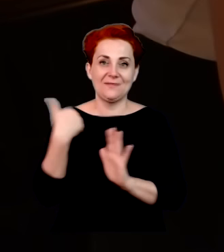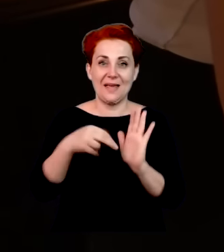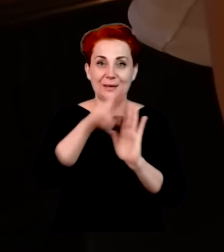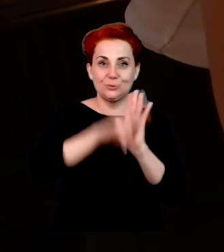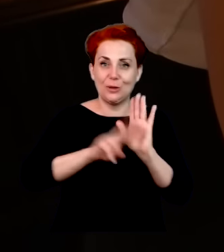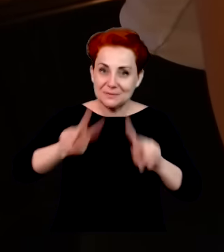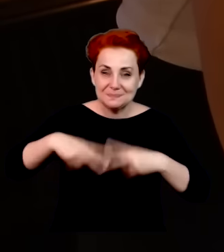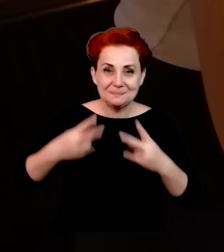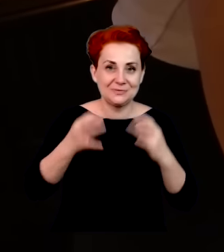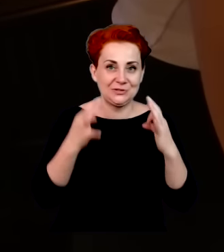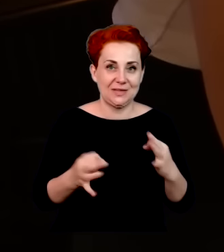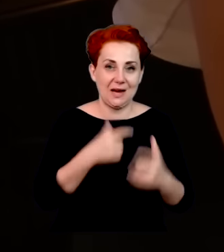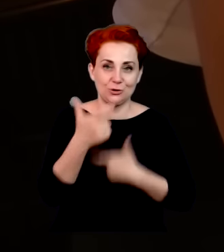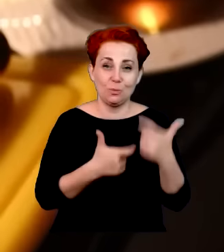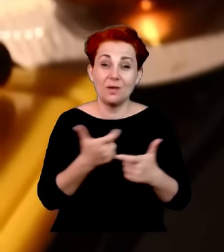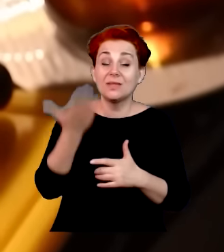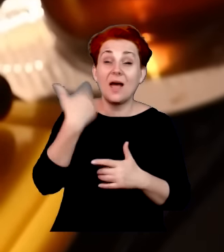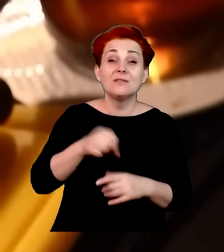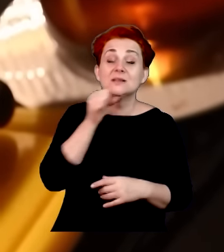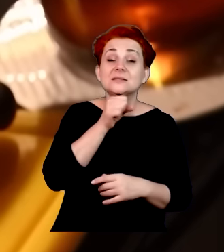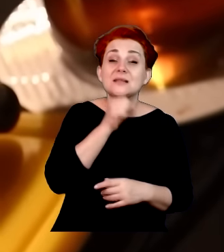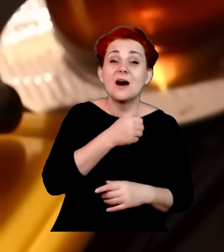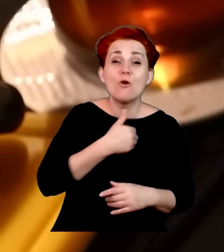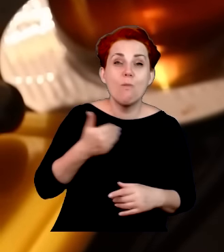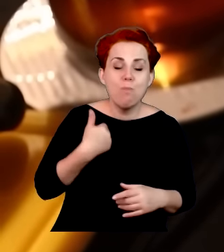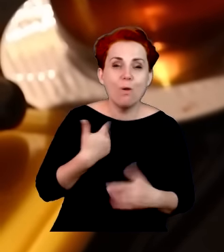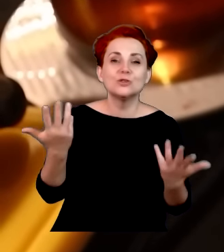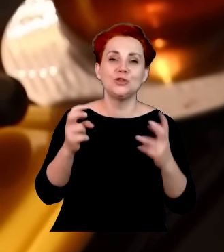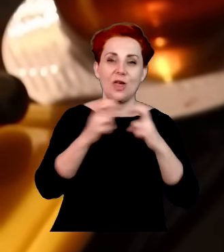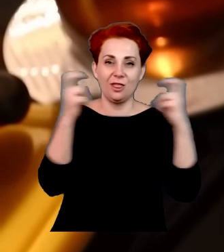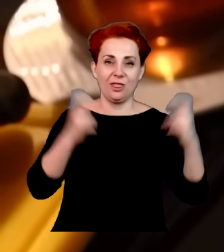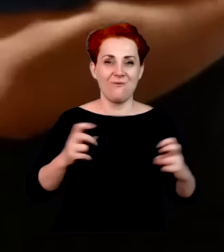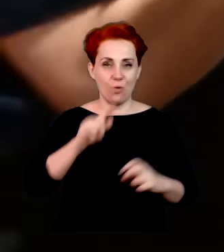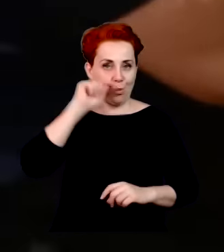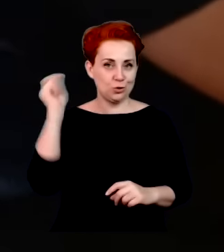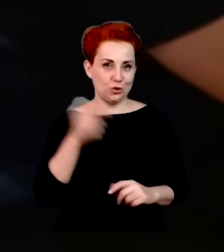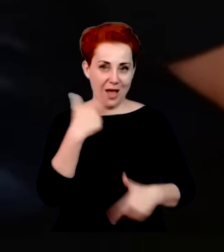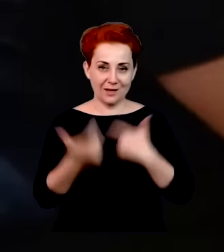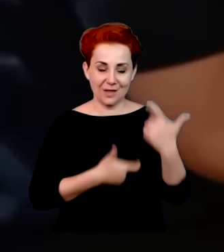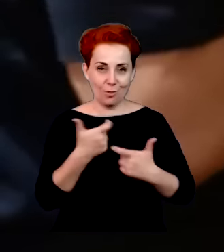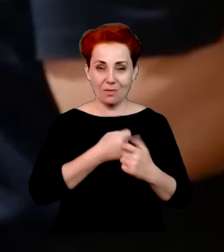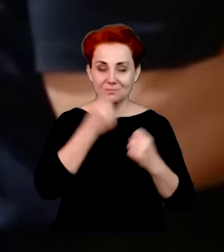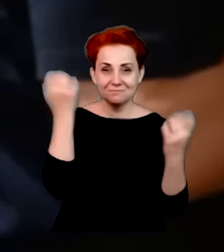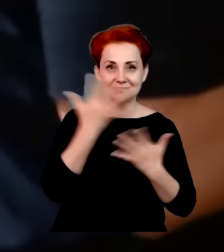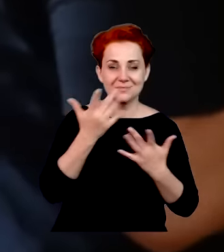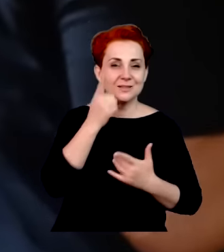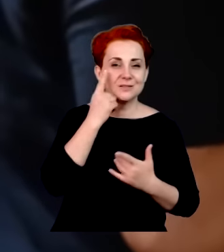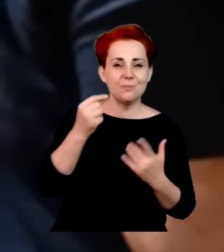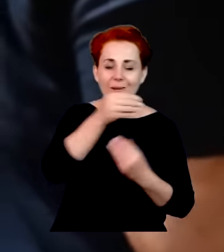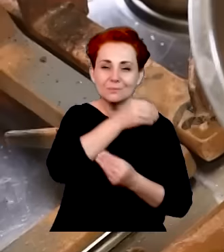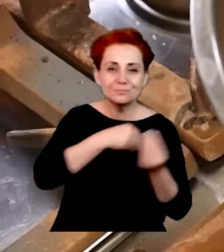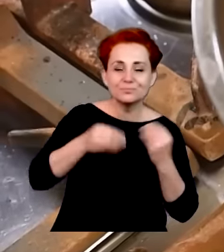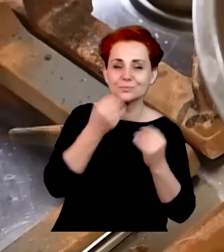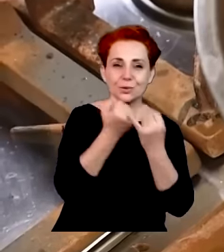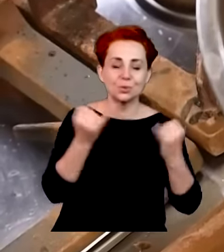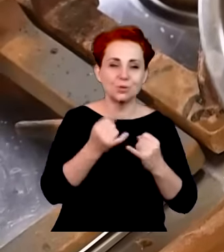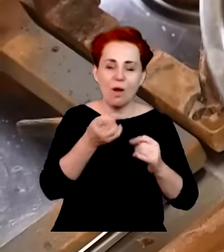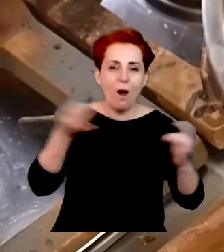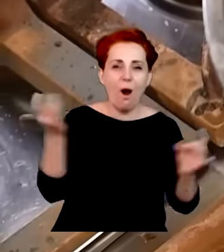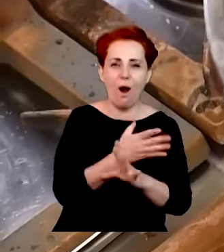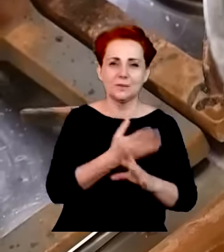Popularne przepisy staropolskie były zazwyczaj używane na dworach szlacheckich. Najbardziej zaskakujące są mieszanki smakowe, bo górowały tu ostre, pikantne